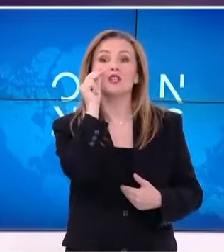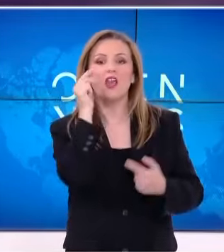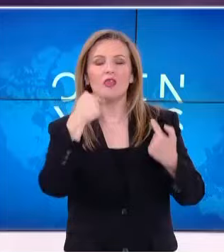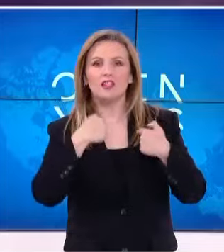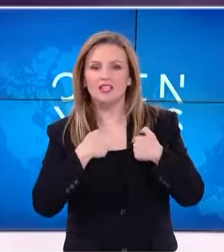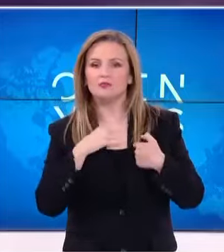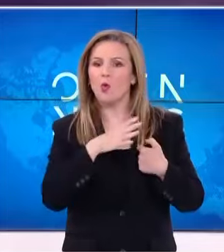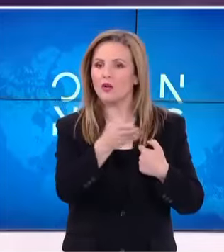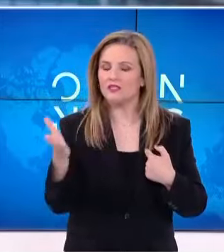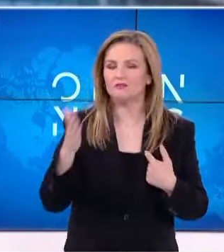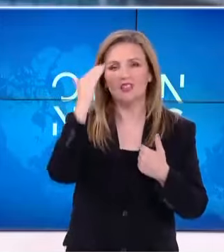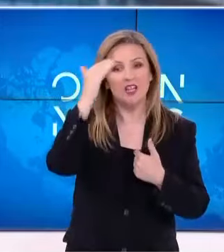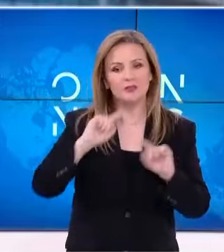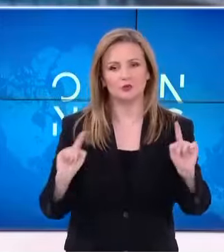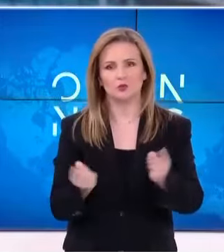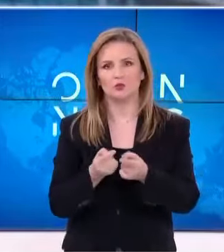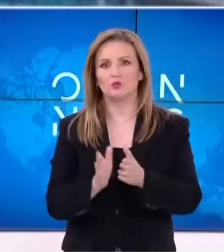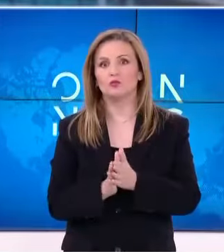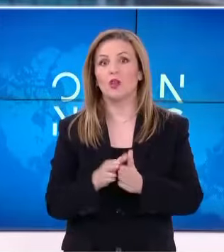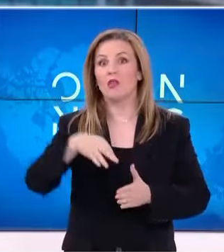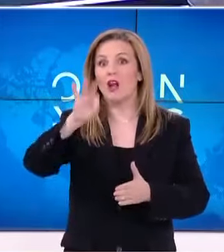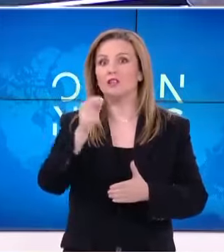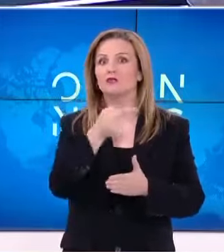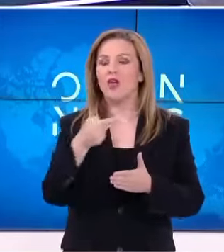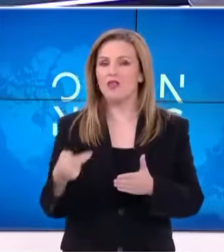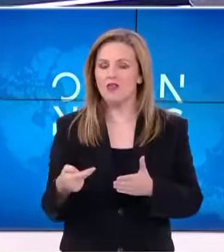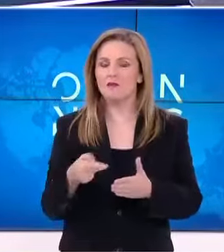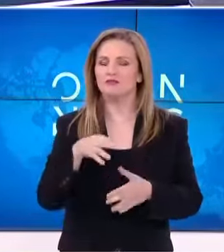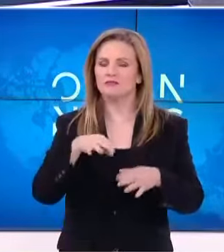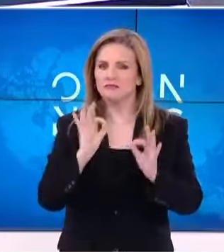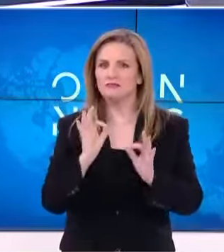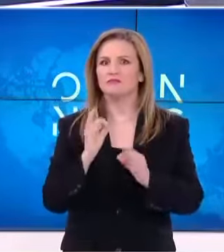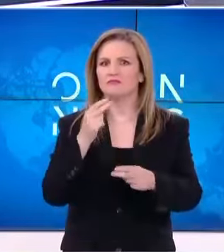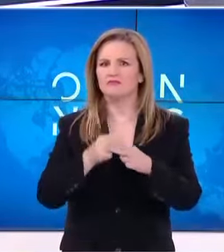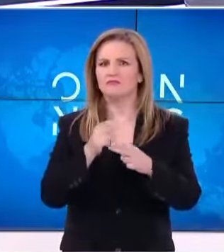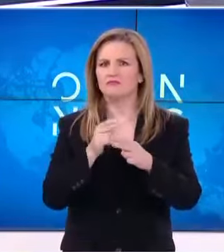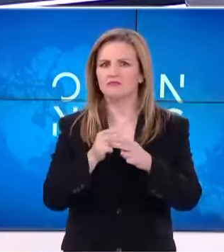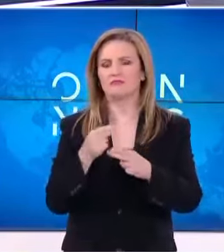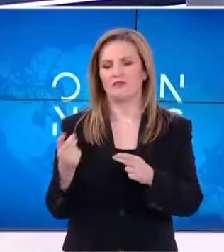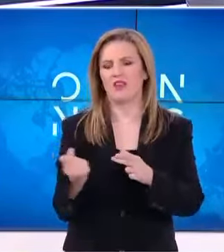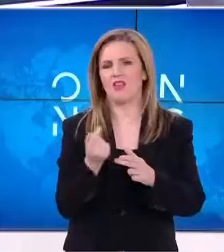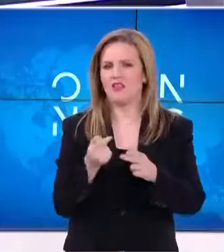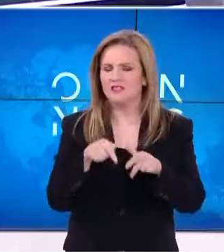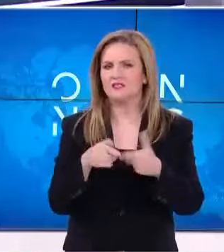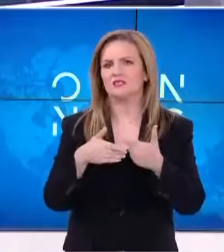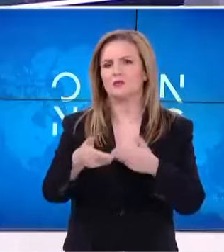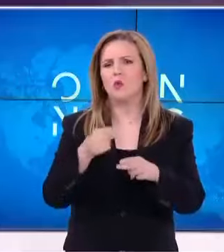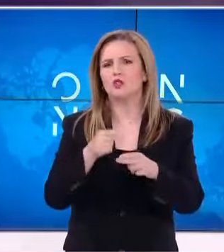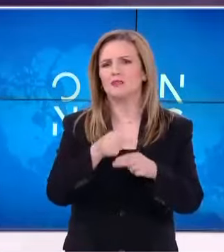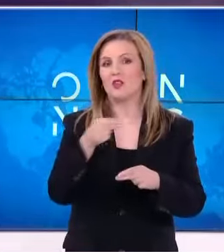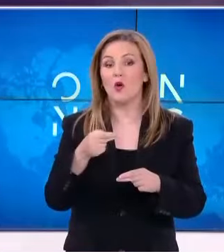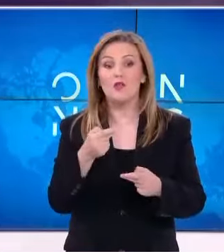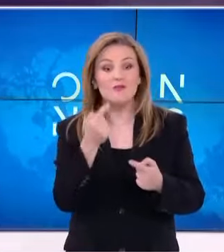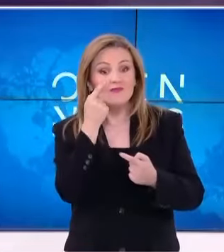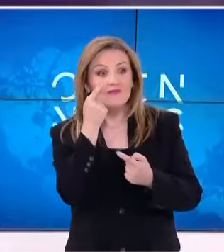τους πολίτες λοιπόν θέλω να ξεκινήσουμε από το θέμα το οποίο έχει πραγματικά κυριαρχήσει στην πολιτική επικαιρότητα και την αν τι θα μου πείτε